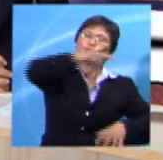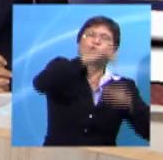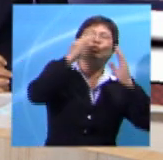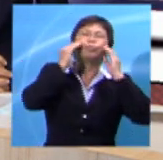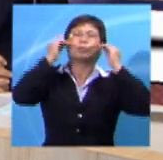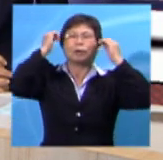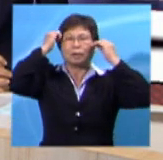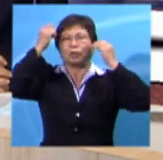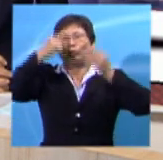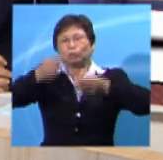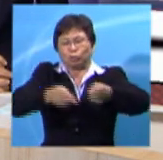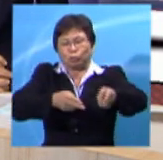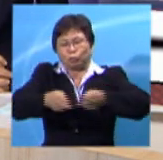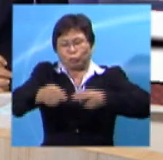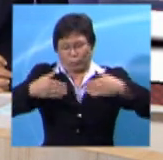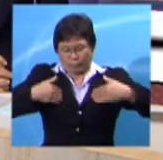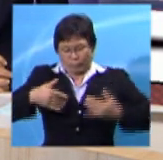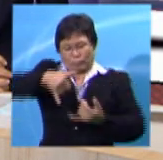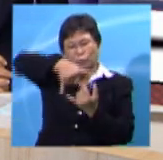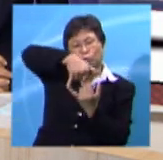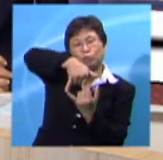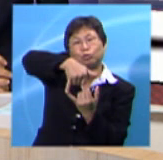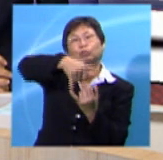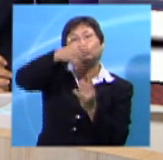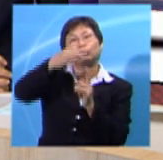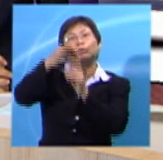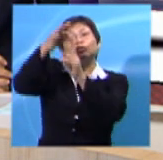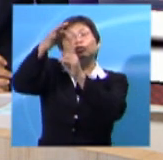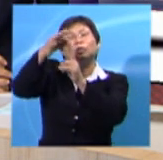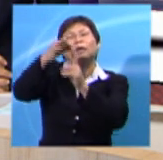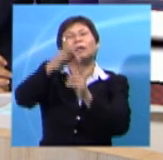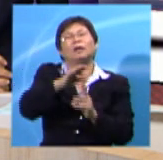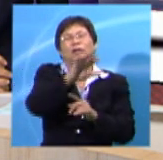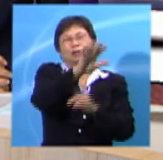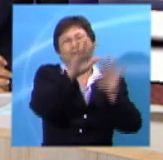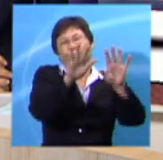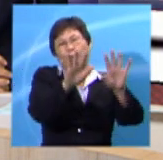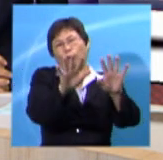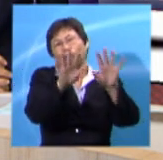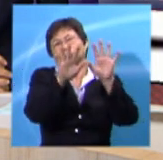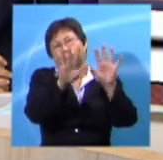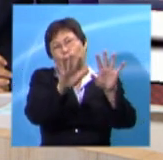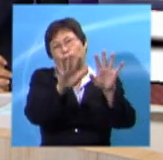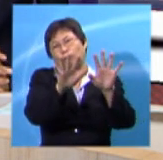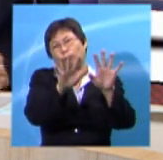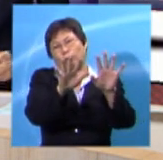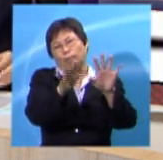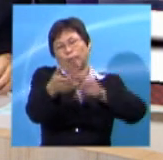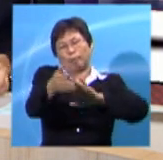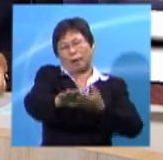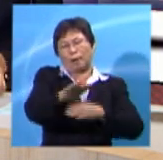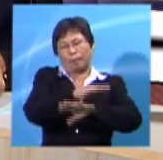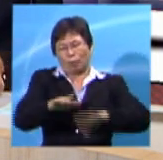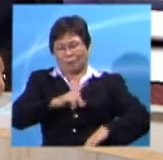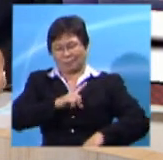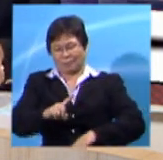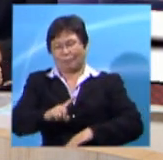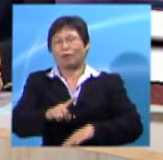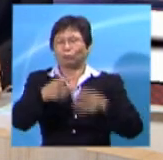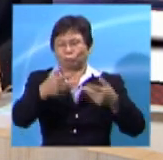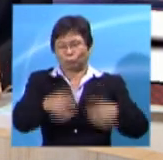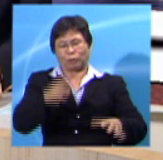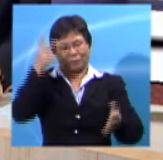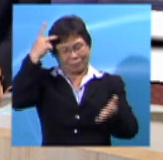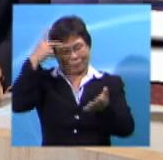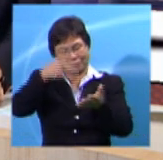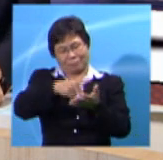untuk menguruskan jenazah khususnya Baki ataupun 10 10 mayat bukan Islam yang sudah pun